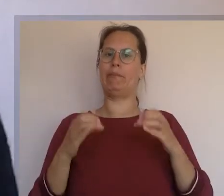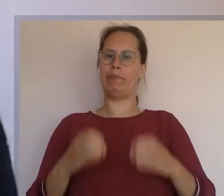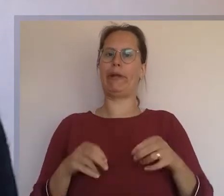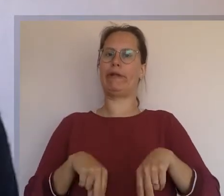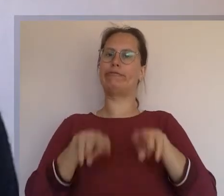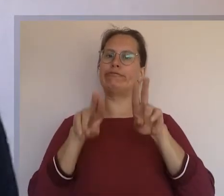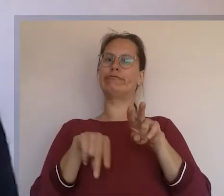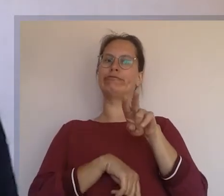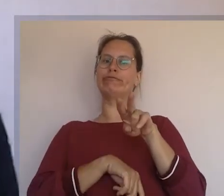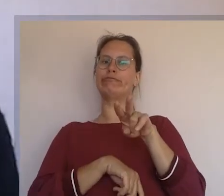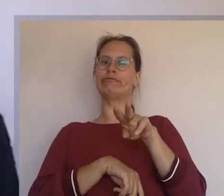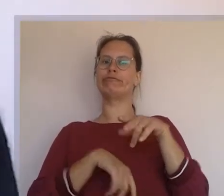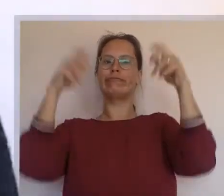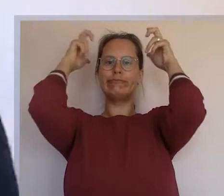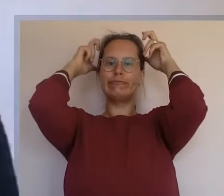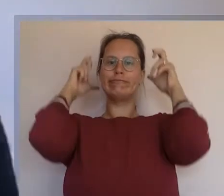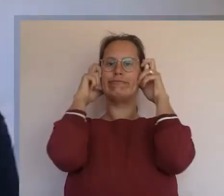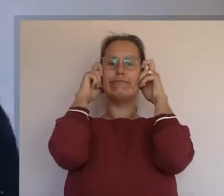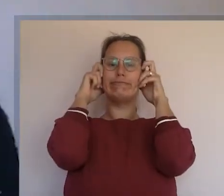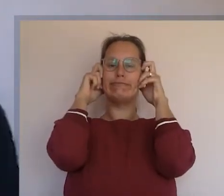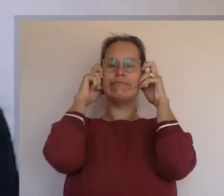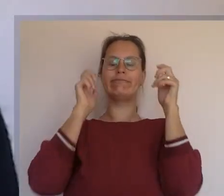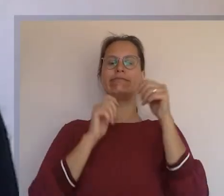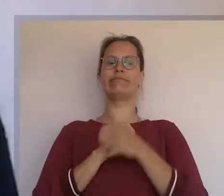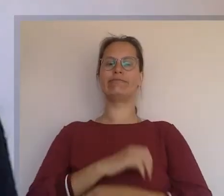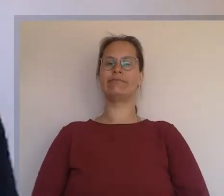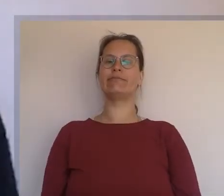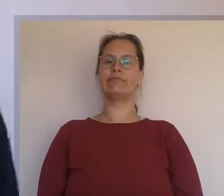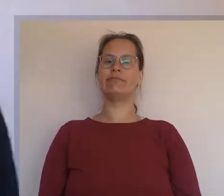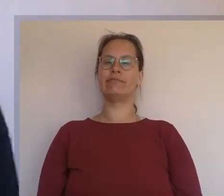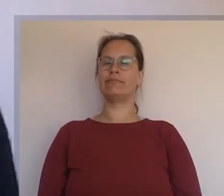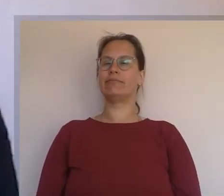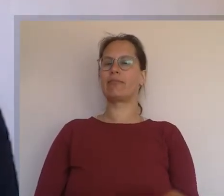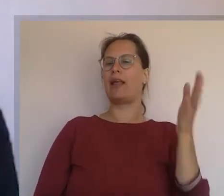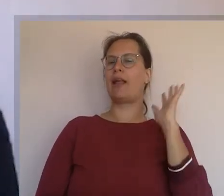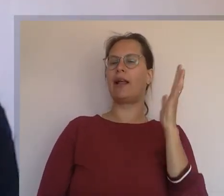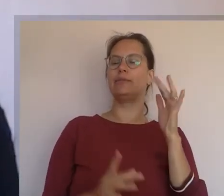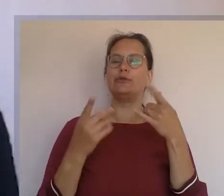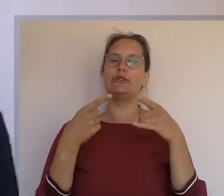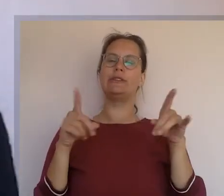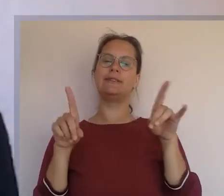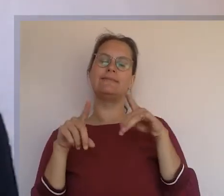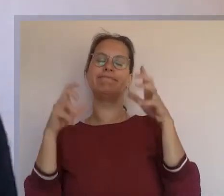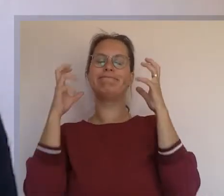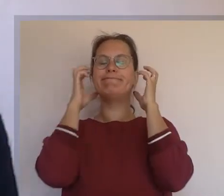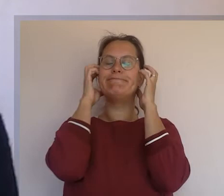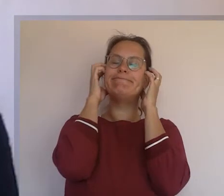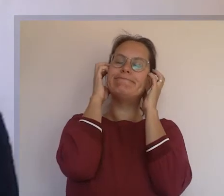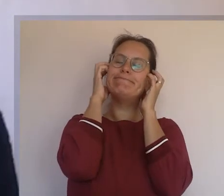of een koptelefoon op. met een heerlijk